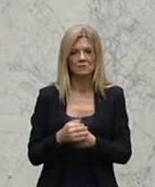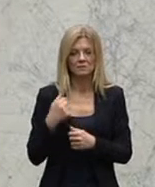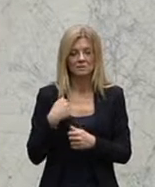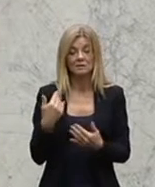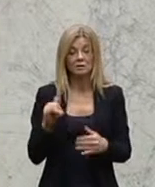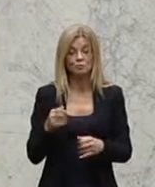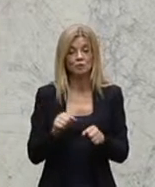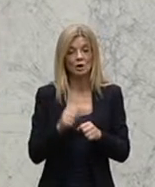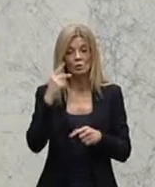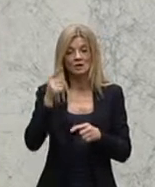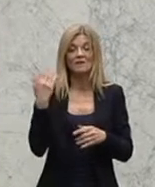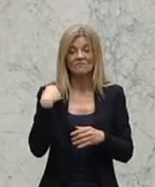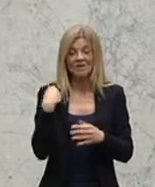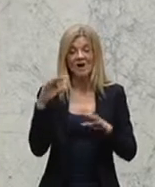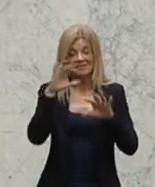leichten Nachtdienste.